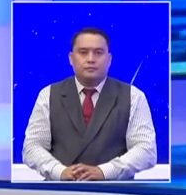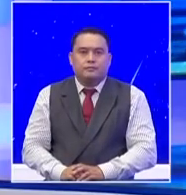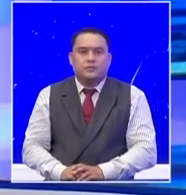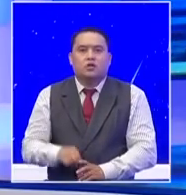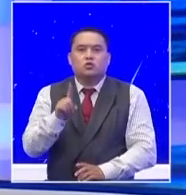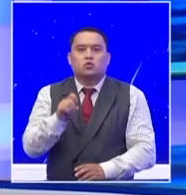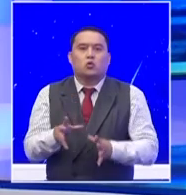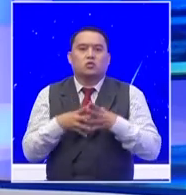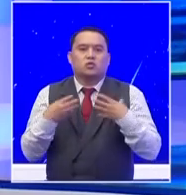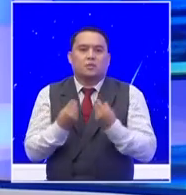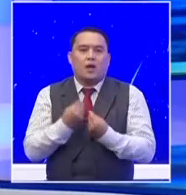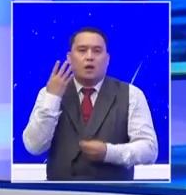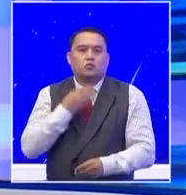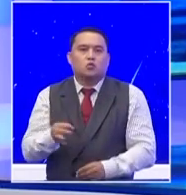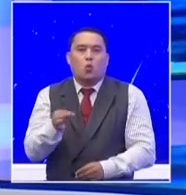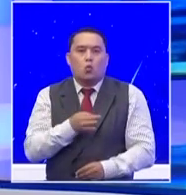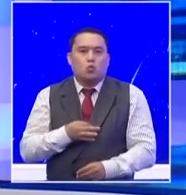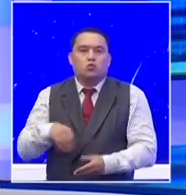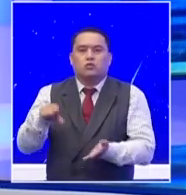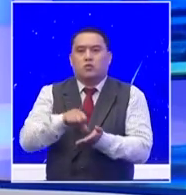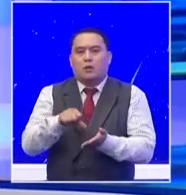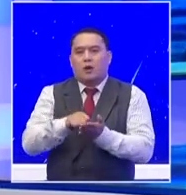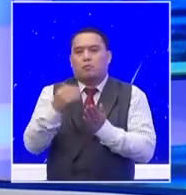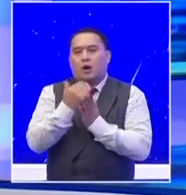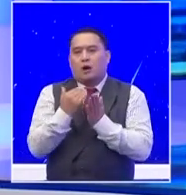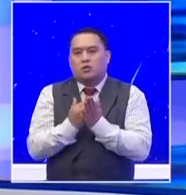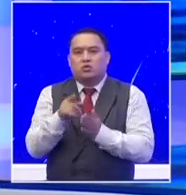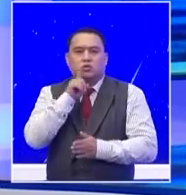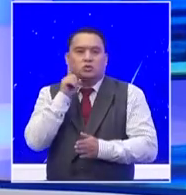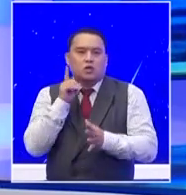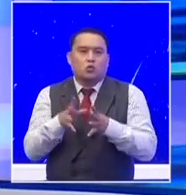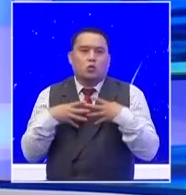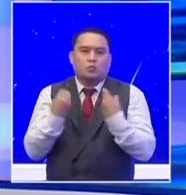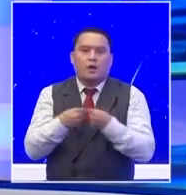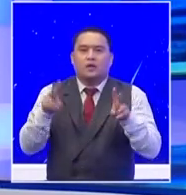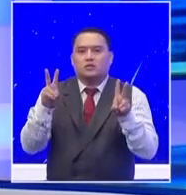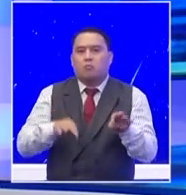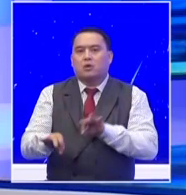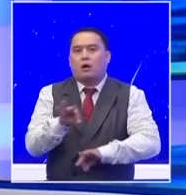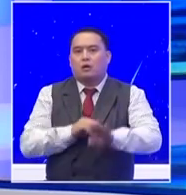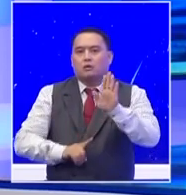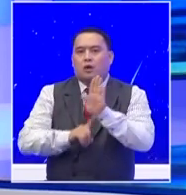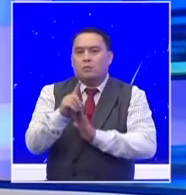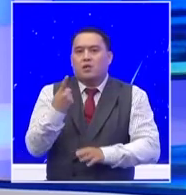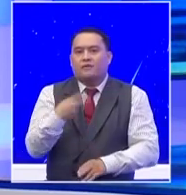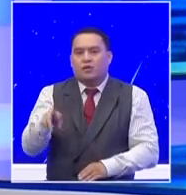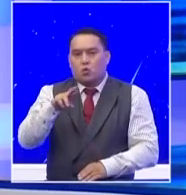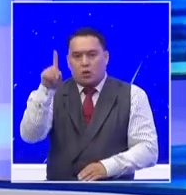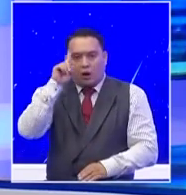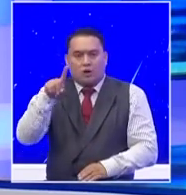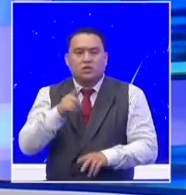100 семейных пар Алматинской области уже участвуют в жилищной программе «Жас отбасы». Проект стартовал 1 июля по